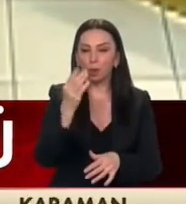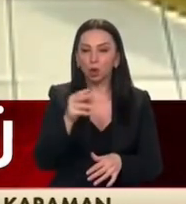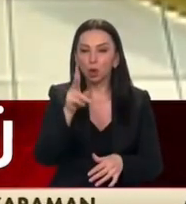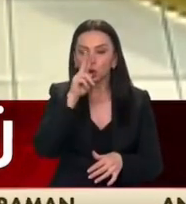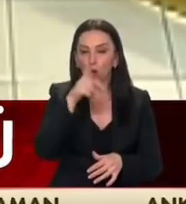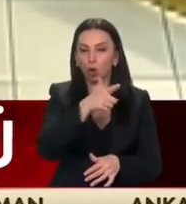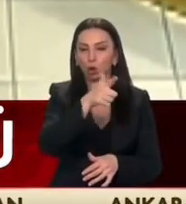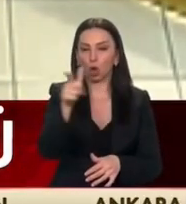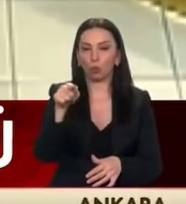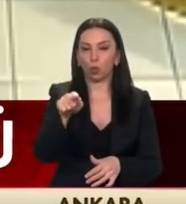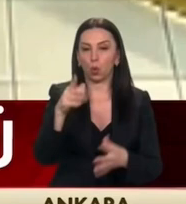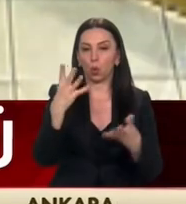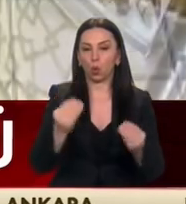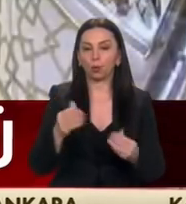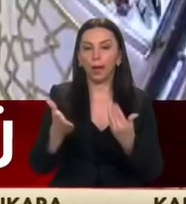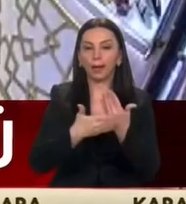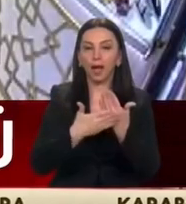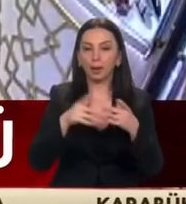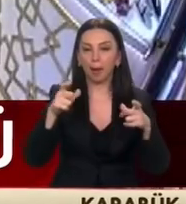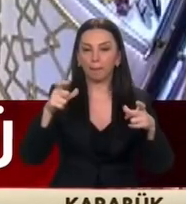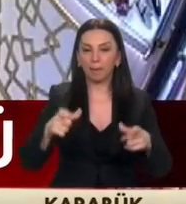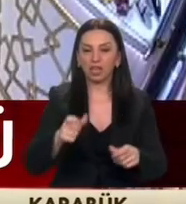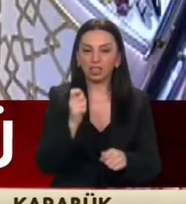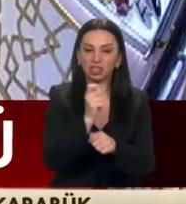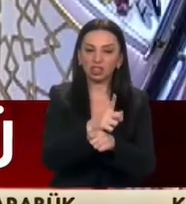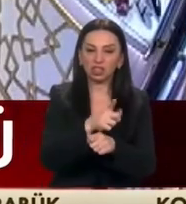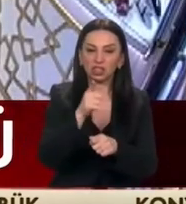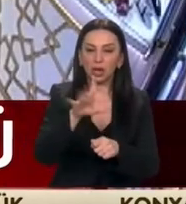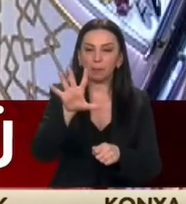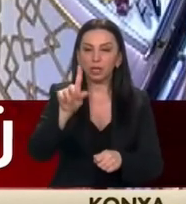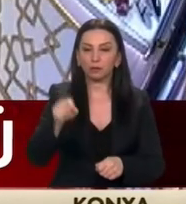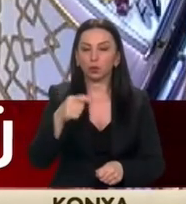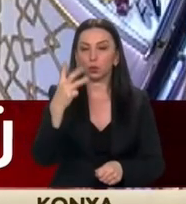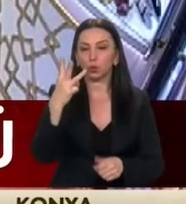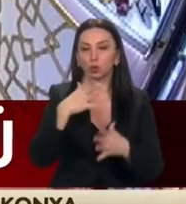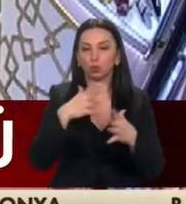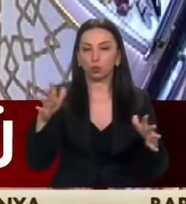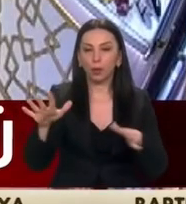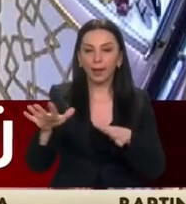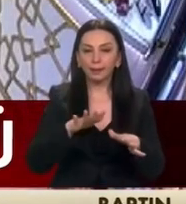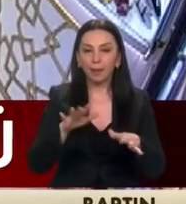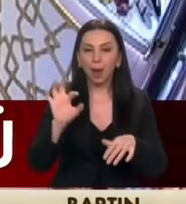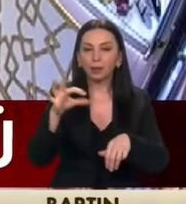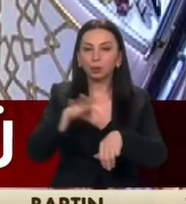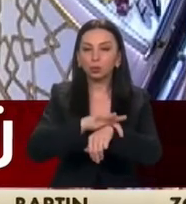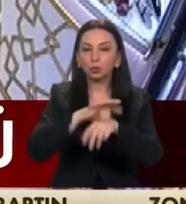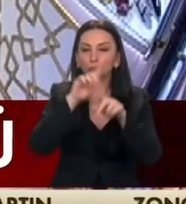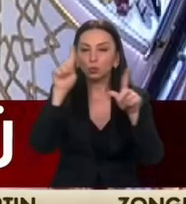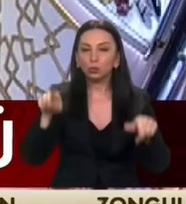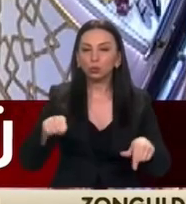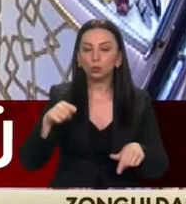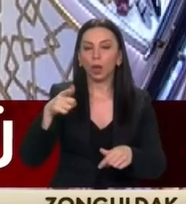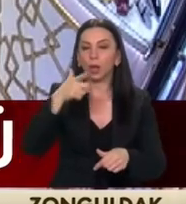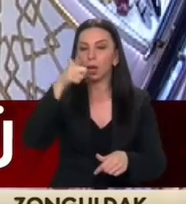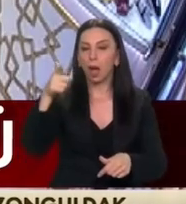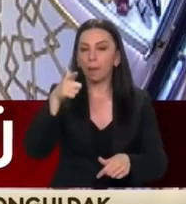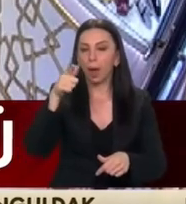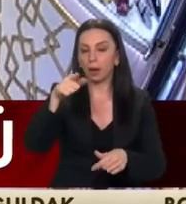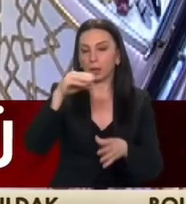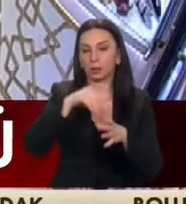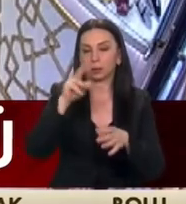son görüntü bu oldu. Kahramanmaraş'ın Göksun ilçesindeki 5,3 büyüklüğündeki deprem kuyumcu dükkanının güvenlik kamerasına